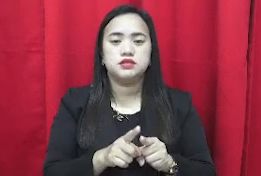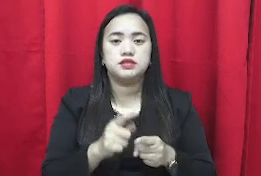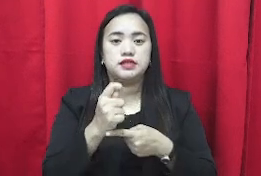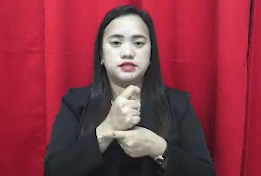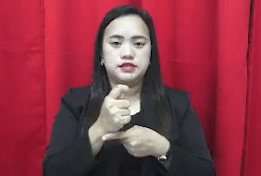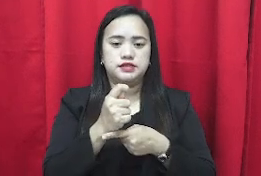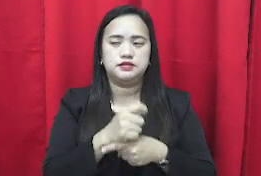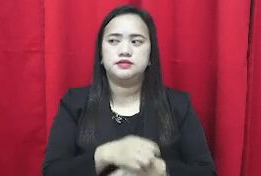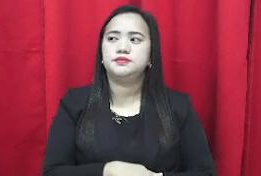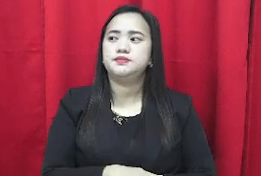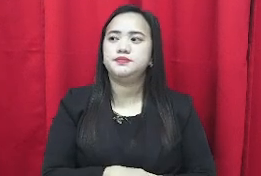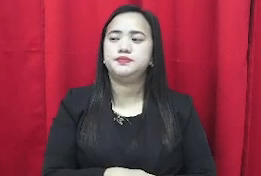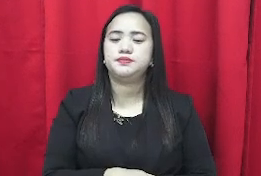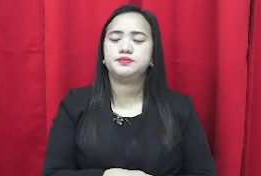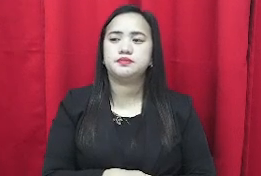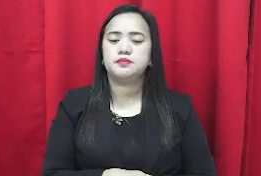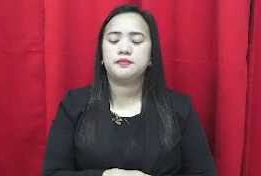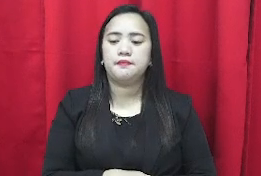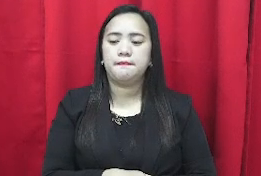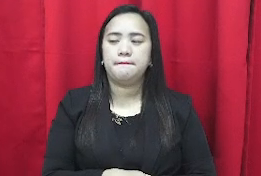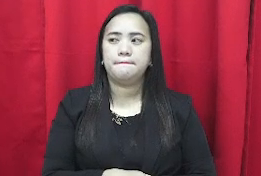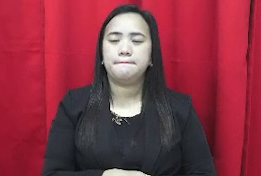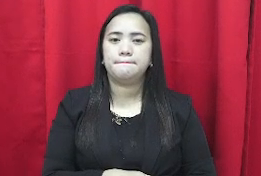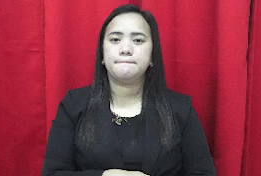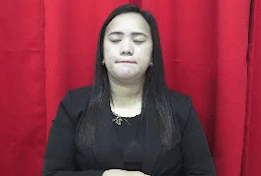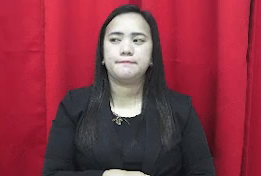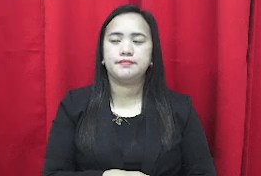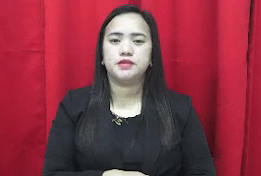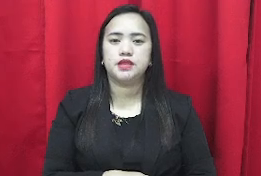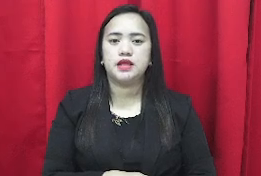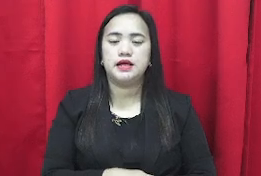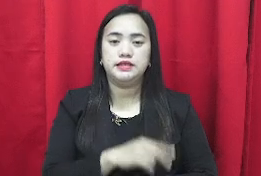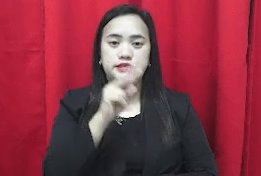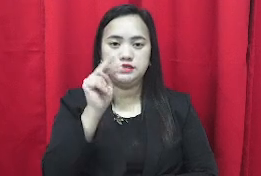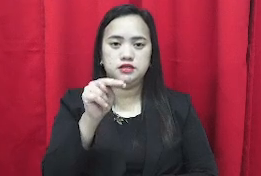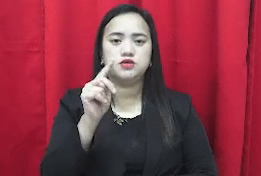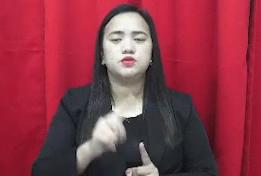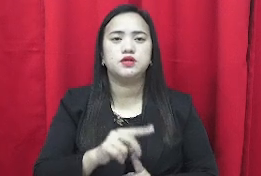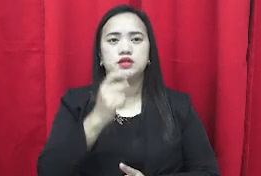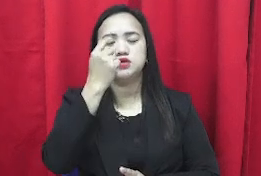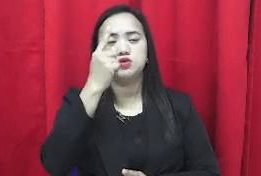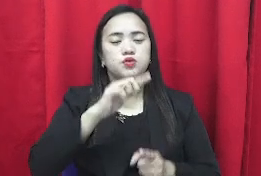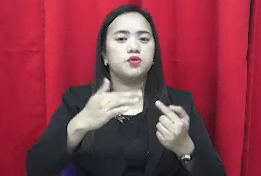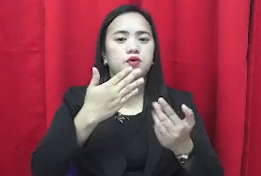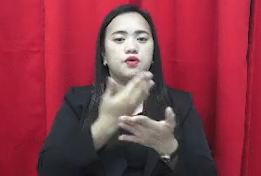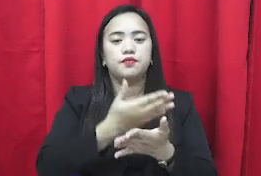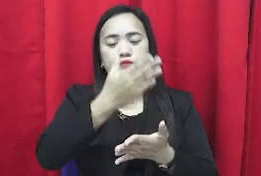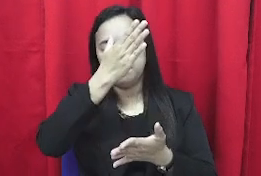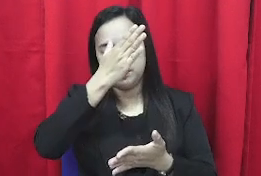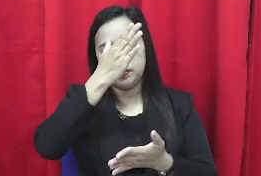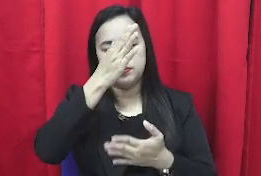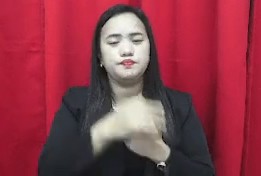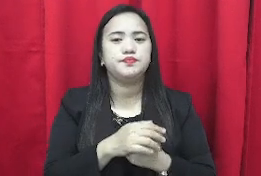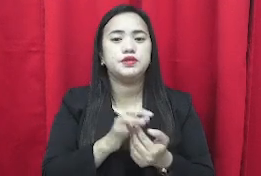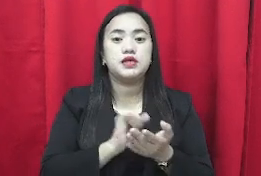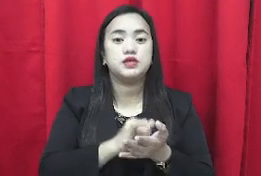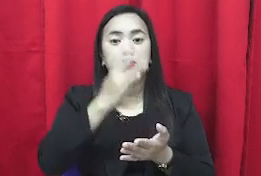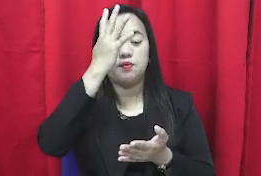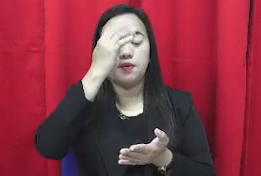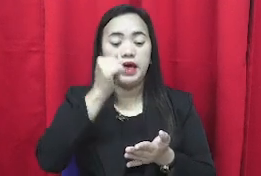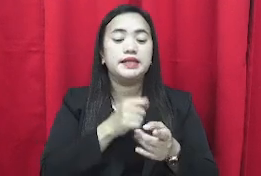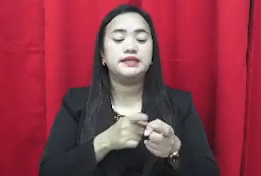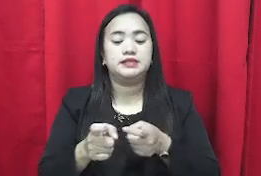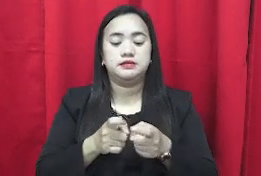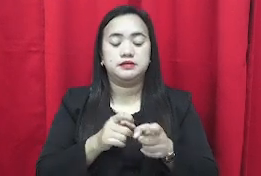natin dito kung iisipin niyo maigi mga kapatid Unawain natin maigi para sa ating mga fathers kaya ko po'y pinaliwanag yan para